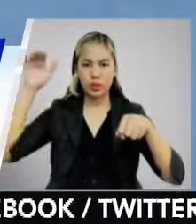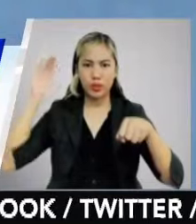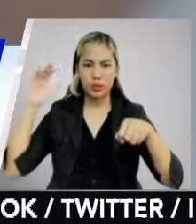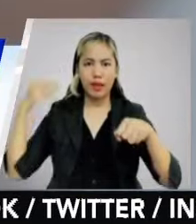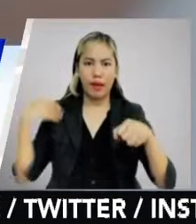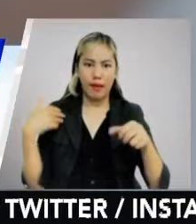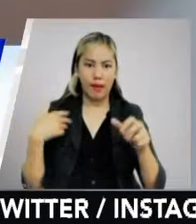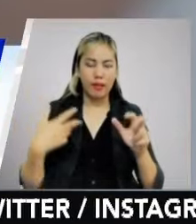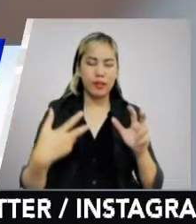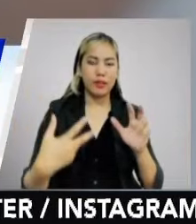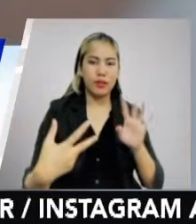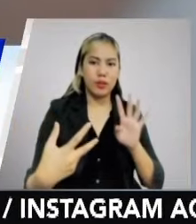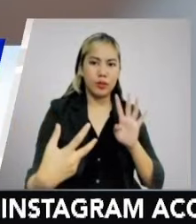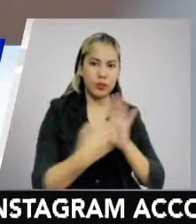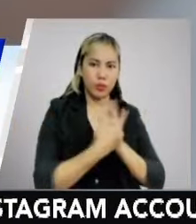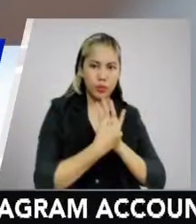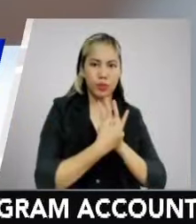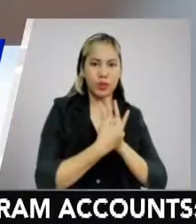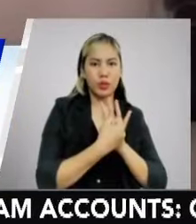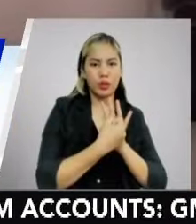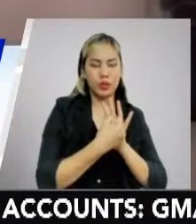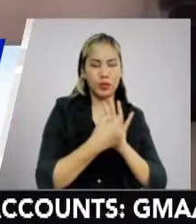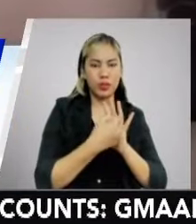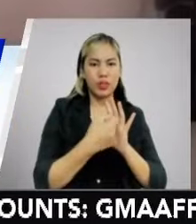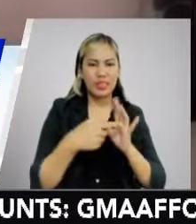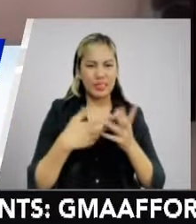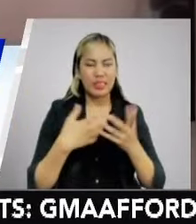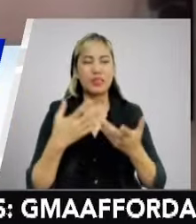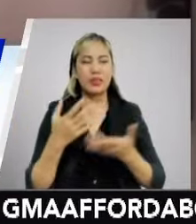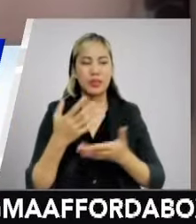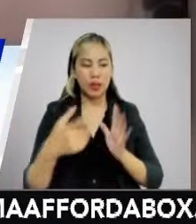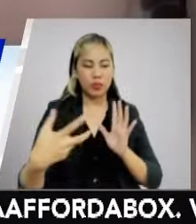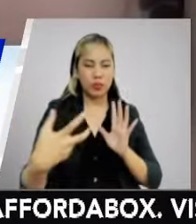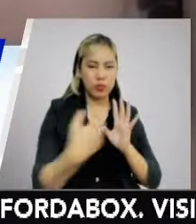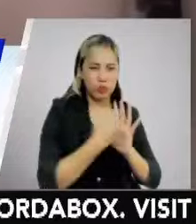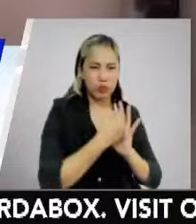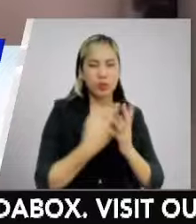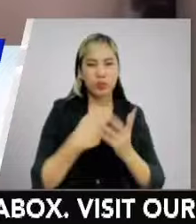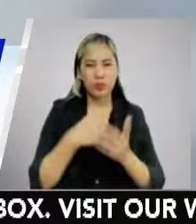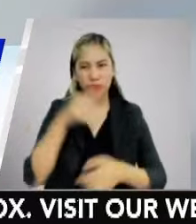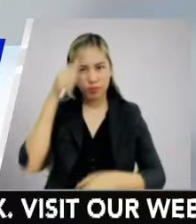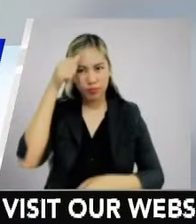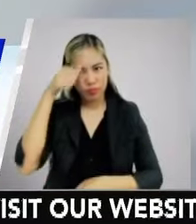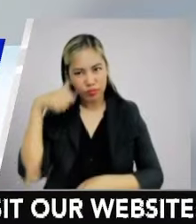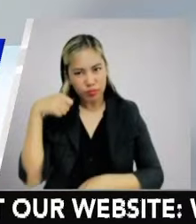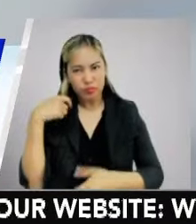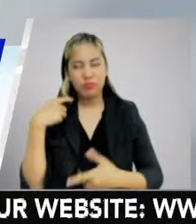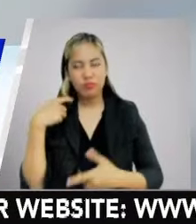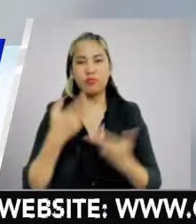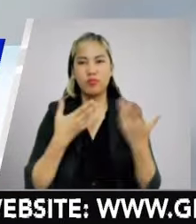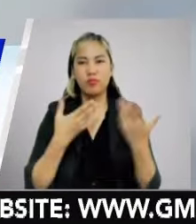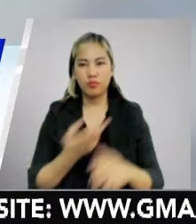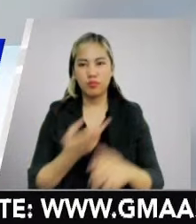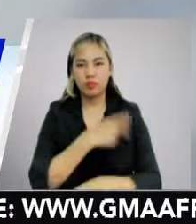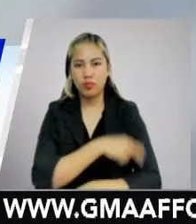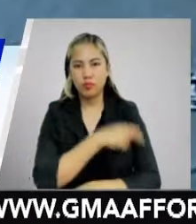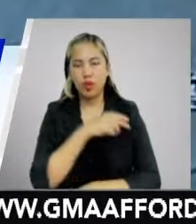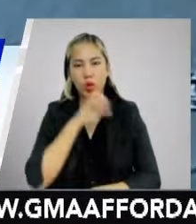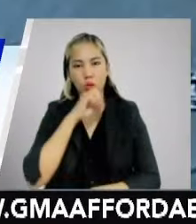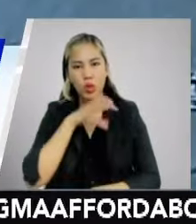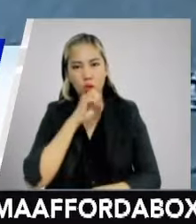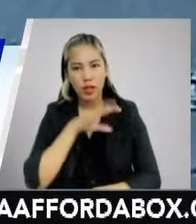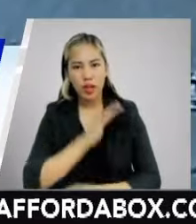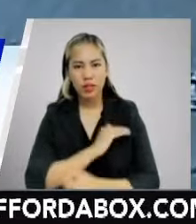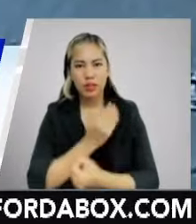Nakaladkad at pumailalim pa sa tricycle ang ilan sa kanila. Sugatan at nagpapagaling sa ospital ang nabanggang lola, anak niya at dalawang apo na